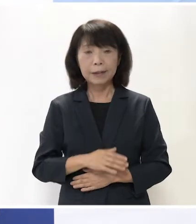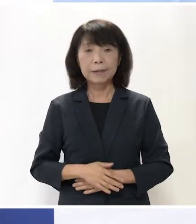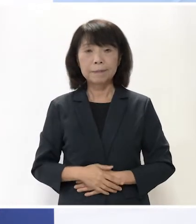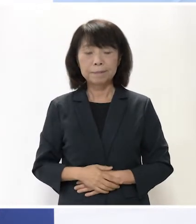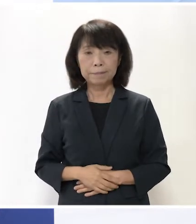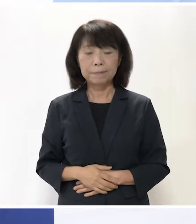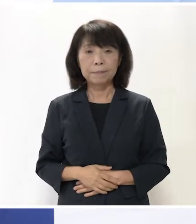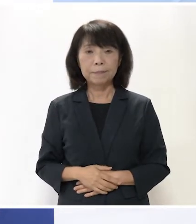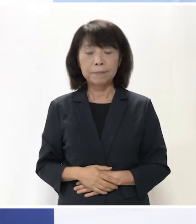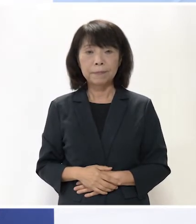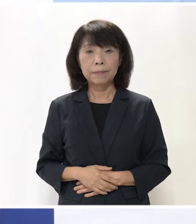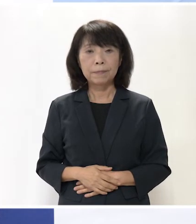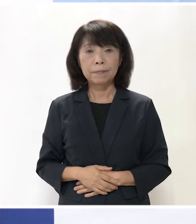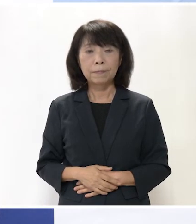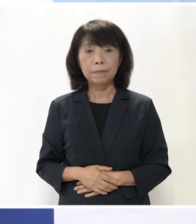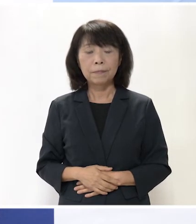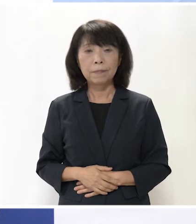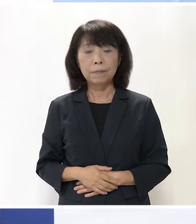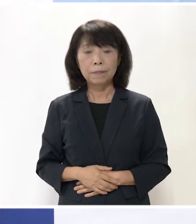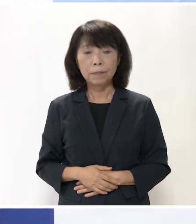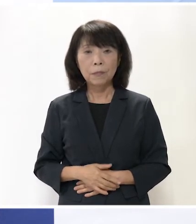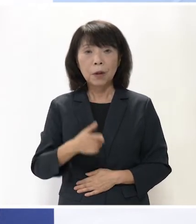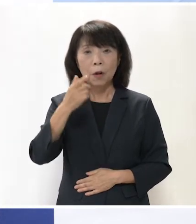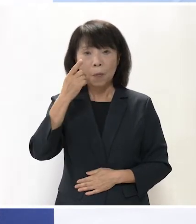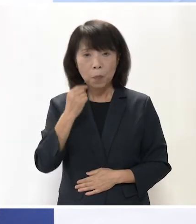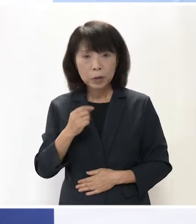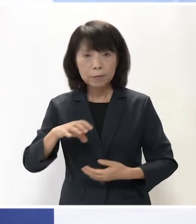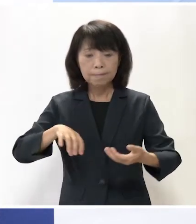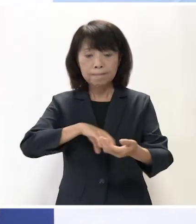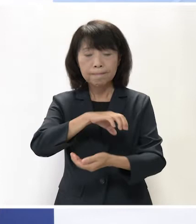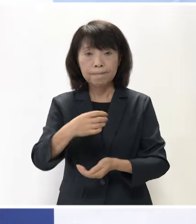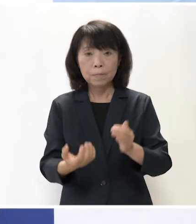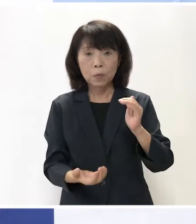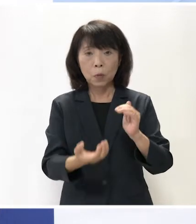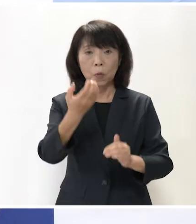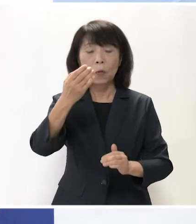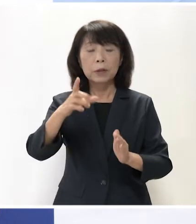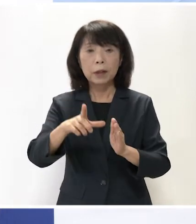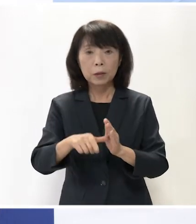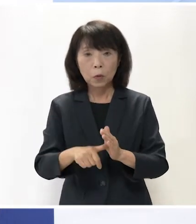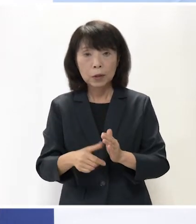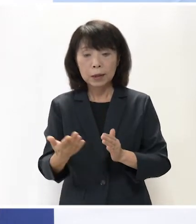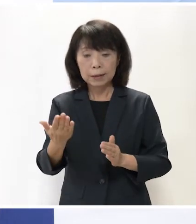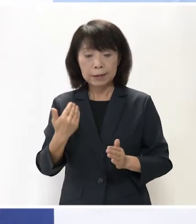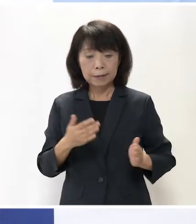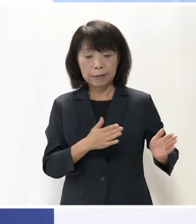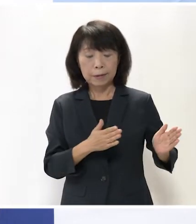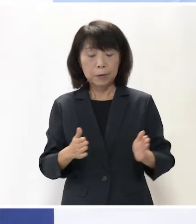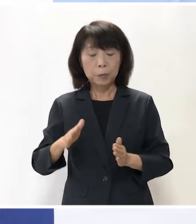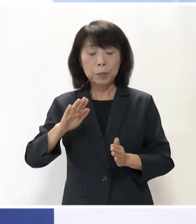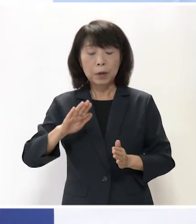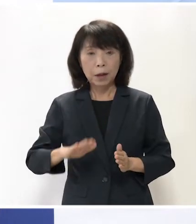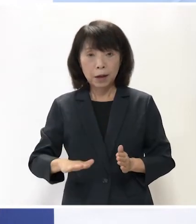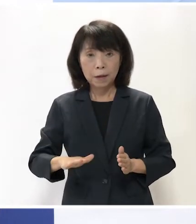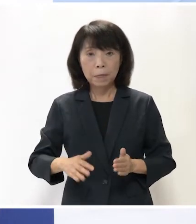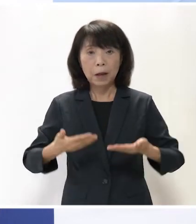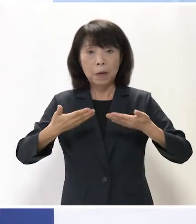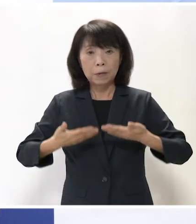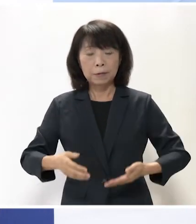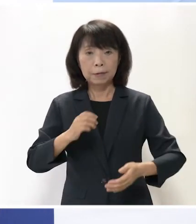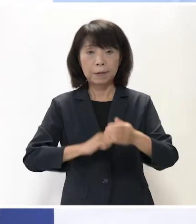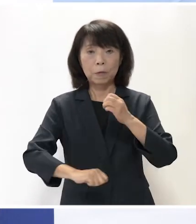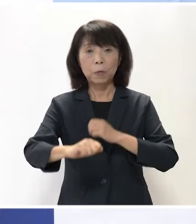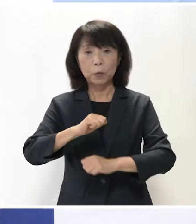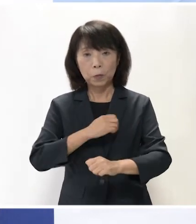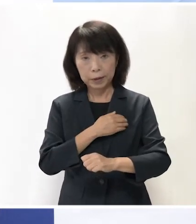ください。事前に考えておくことで、いざという時に落ち着いて行動することができ